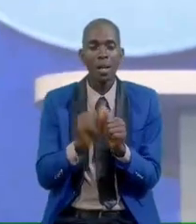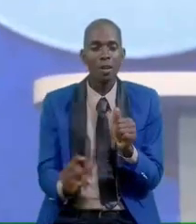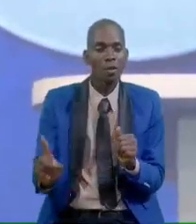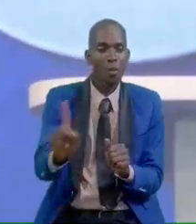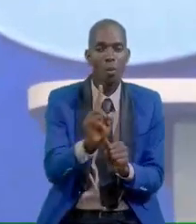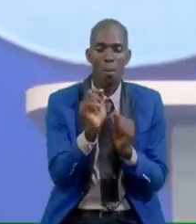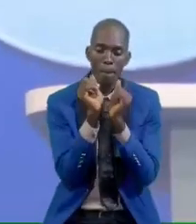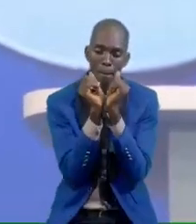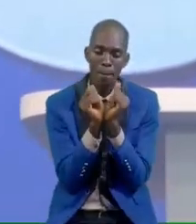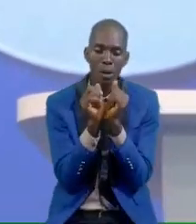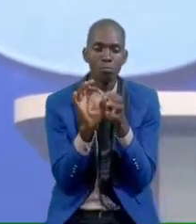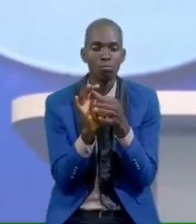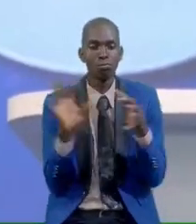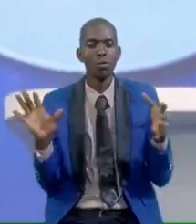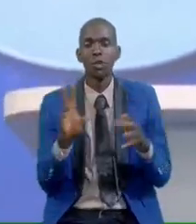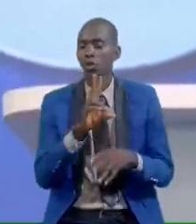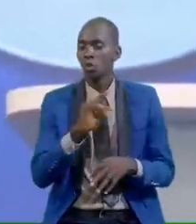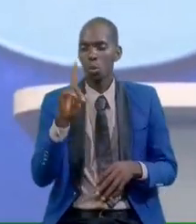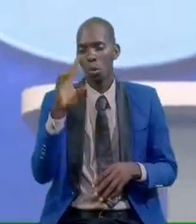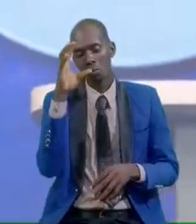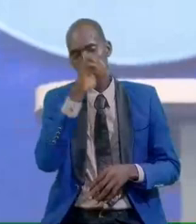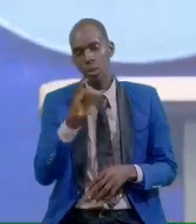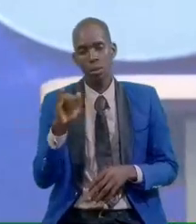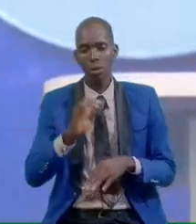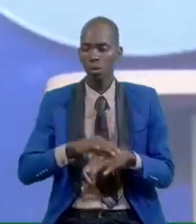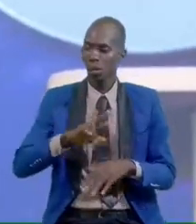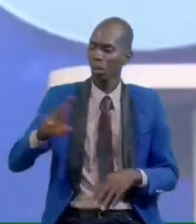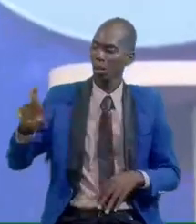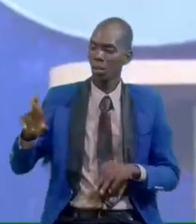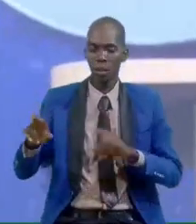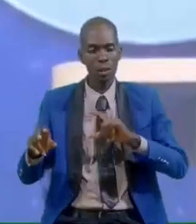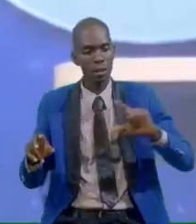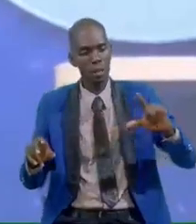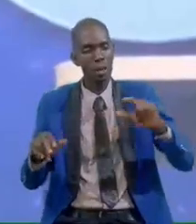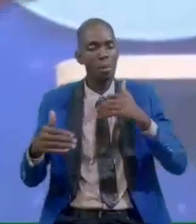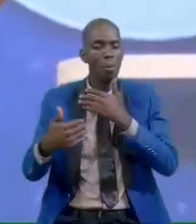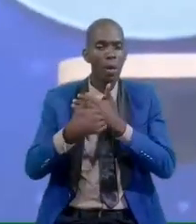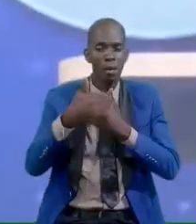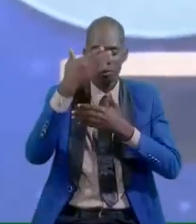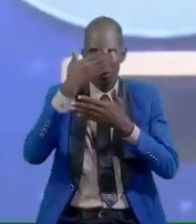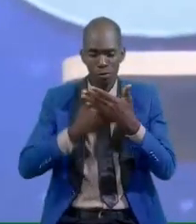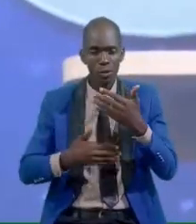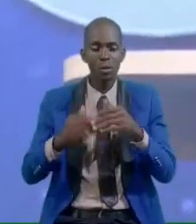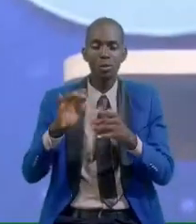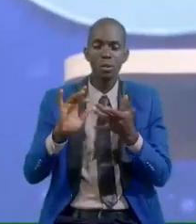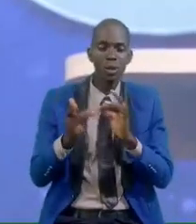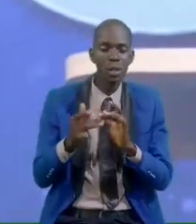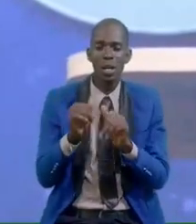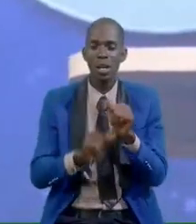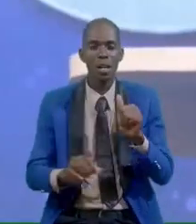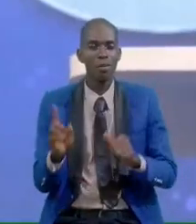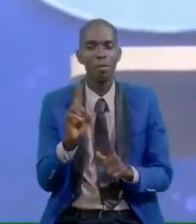de chacun, sans exception, à gauche, à droite, derrière, au milieu, devant, en ligne,